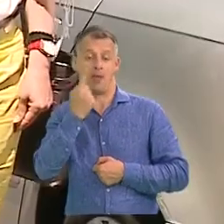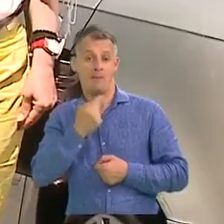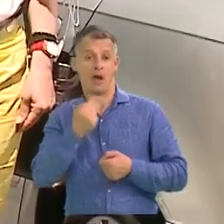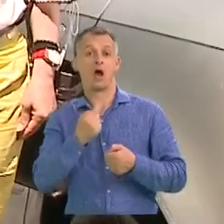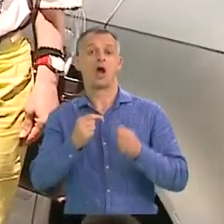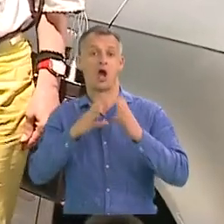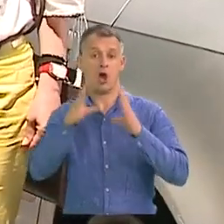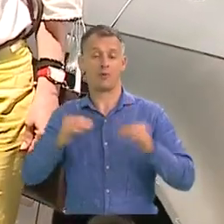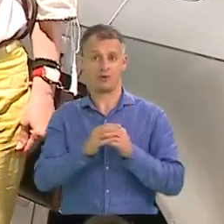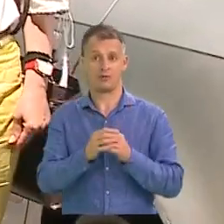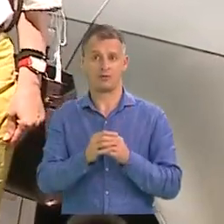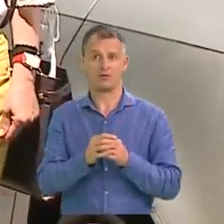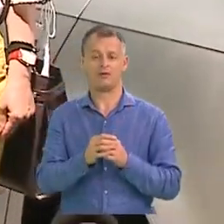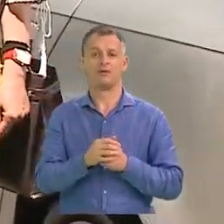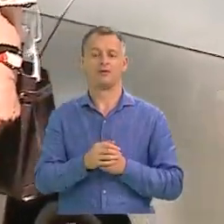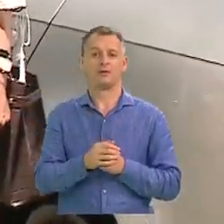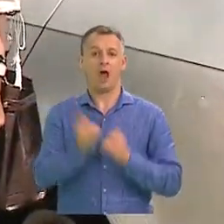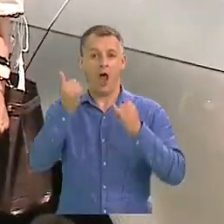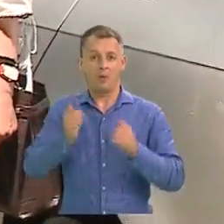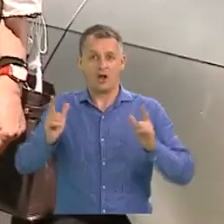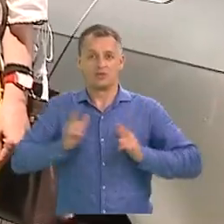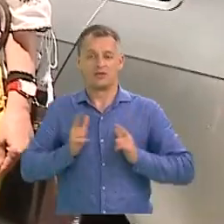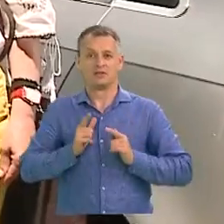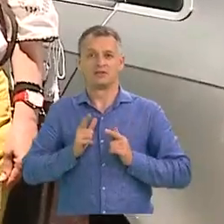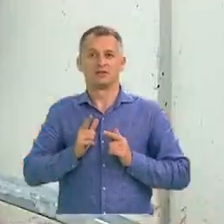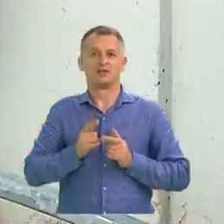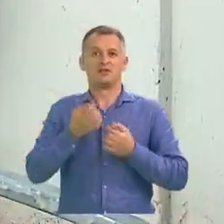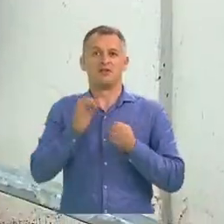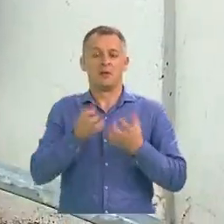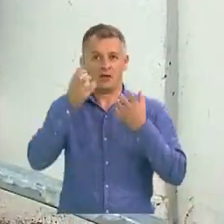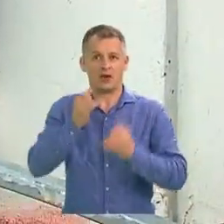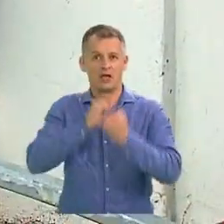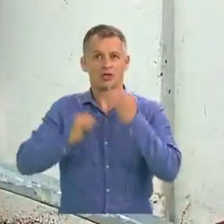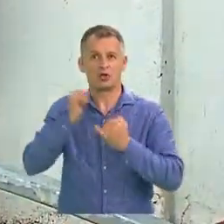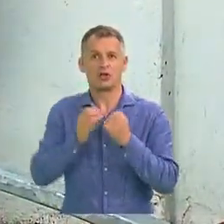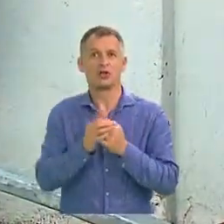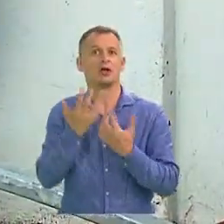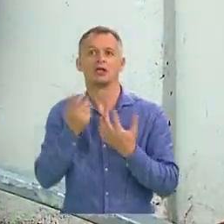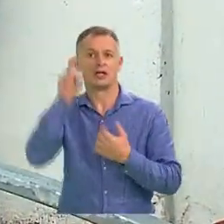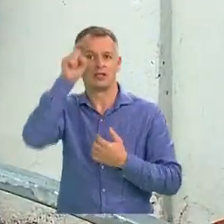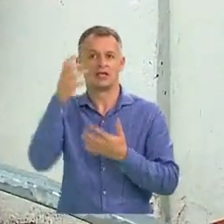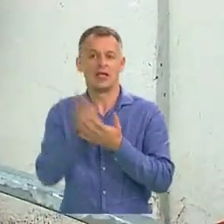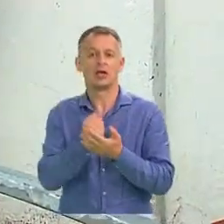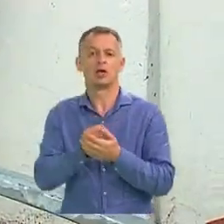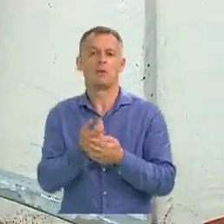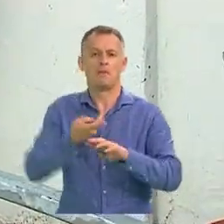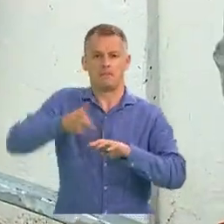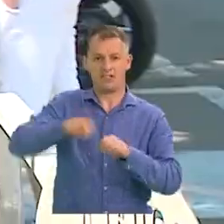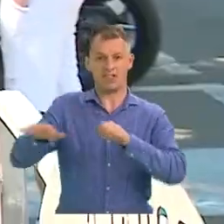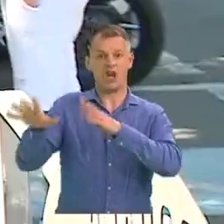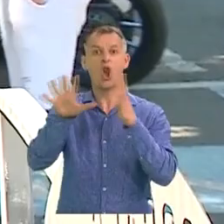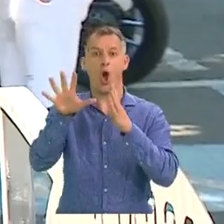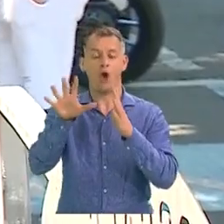comedie unde mi-a picat fața, mă așteptam să-mi pice fața mai rău la istorie. Deci la ce notă te așteptai? Peste 9, peste la